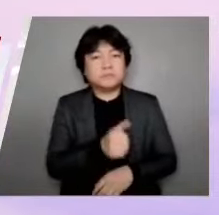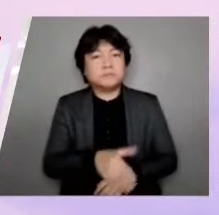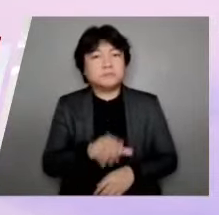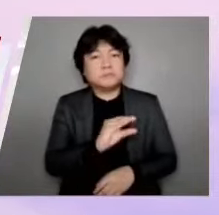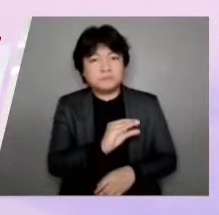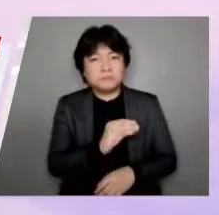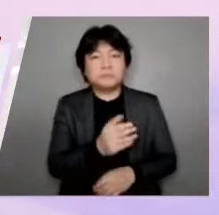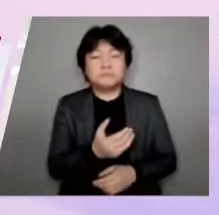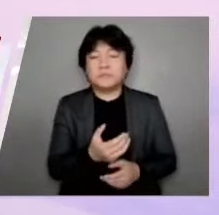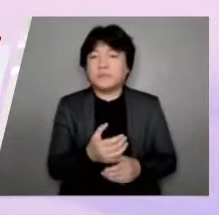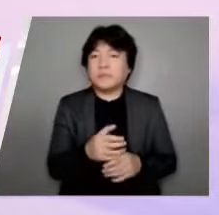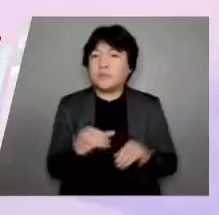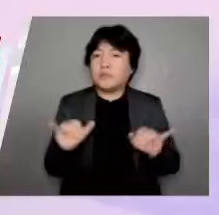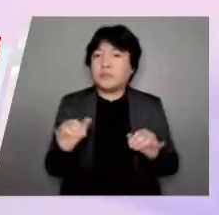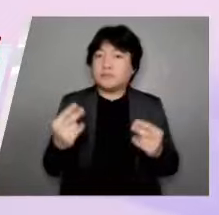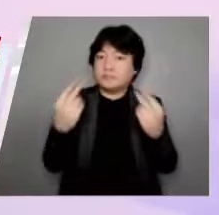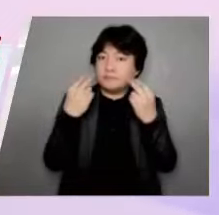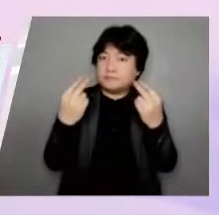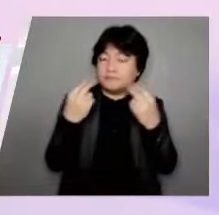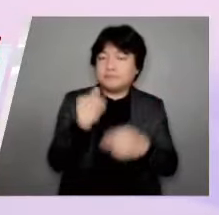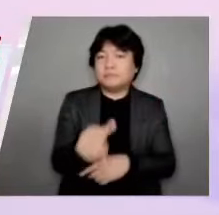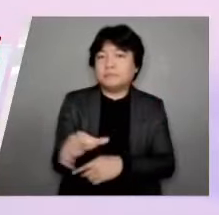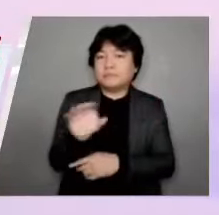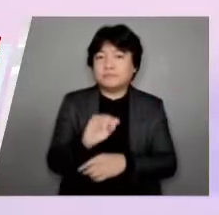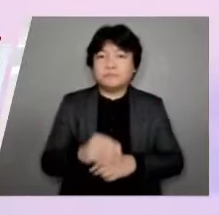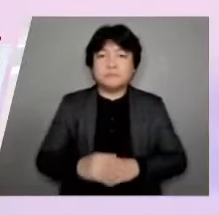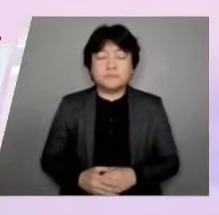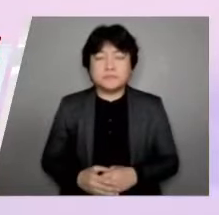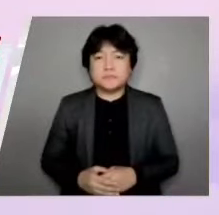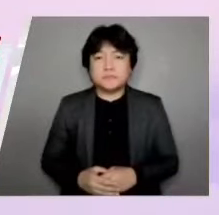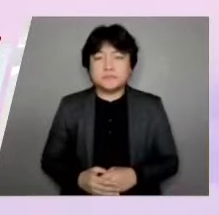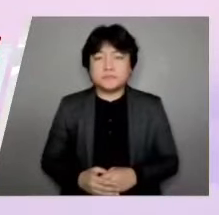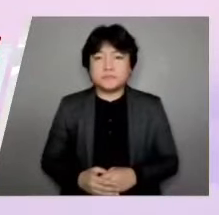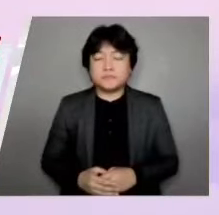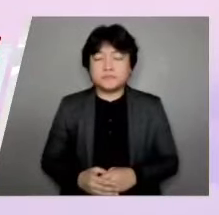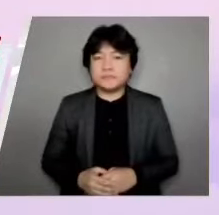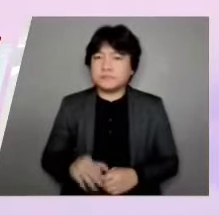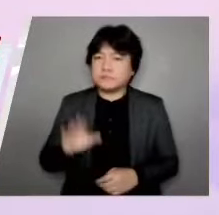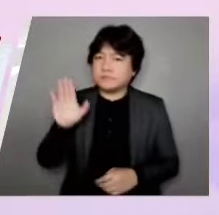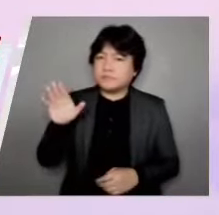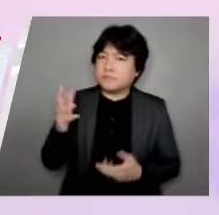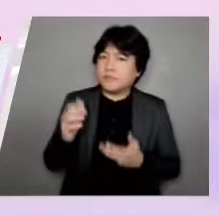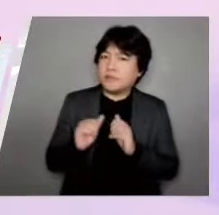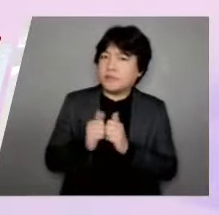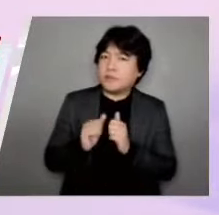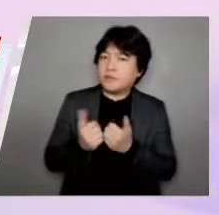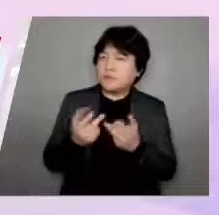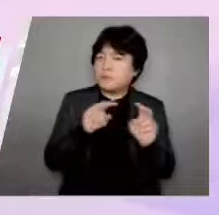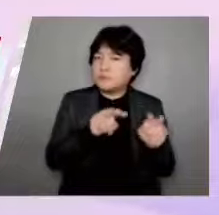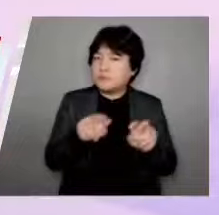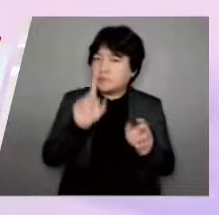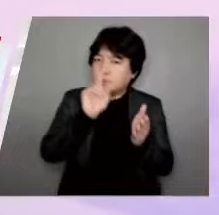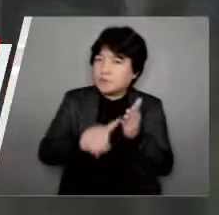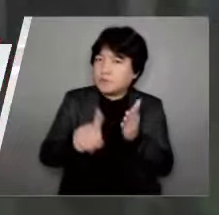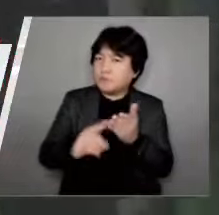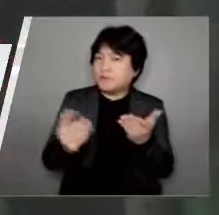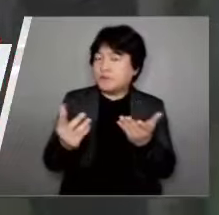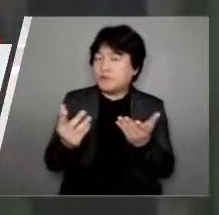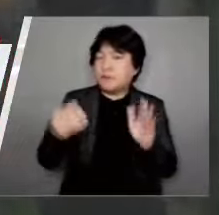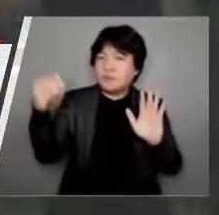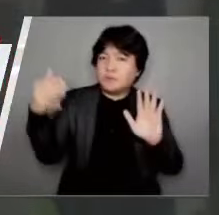gabi po sa lahat ng nanonood at nakikinig sa inyong programa, ma'am. Director Posadas, kamustahin po namin ang monitoring ninyo sa epekto ng habagat